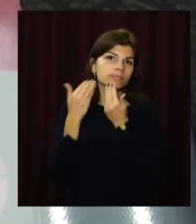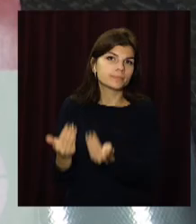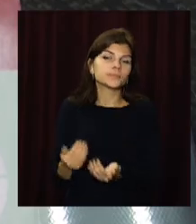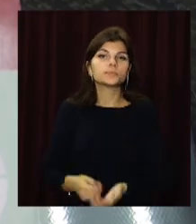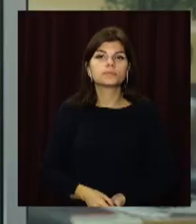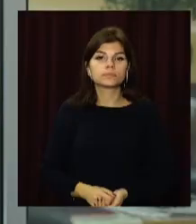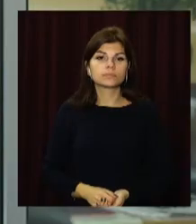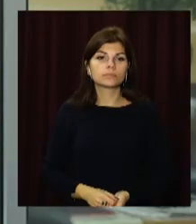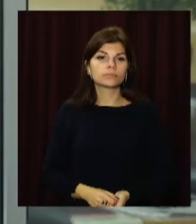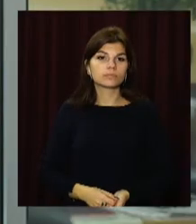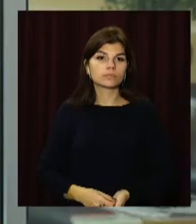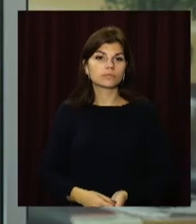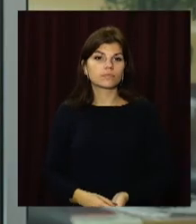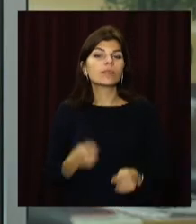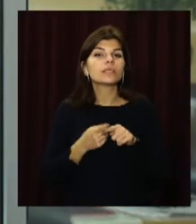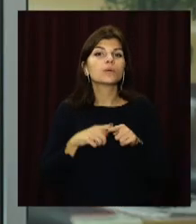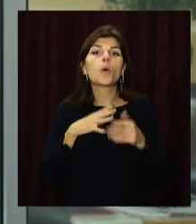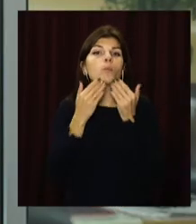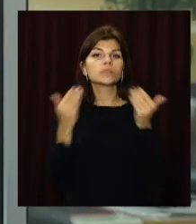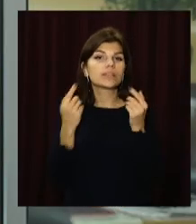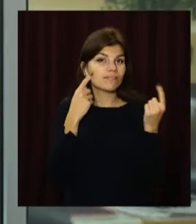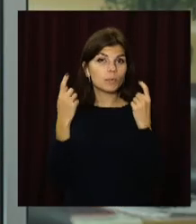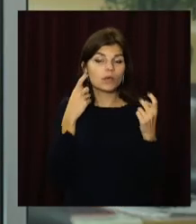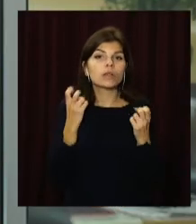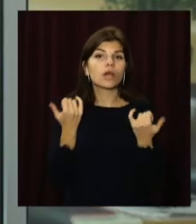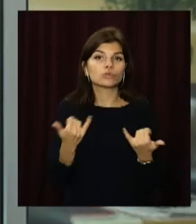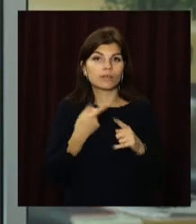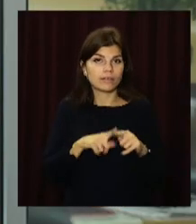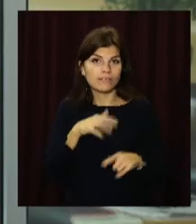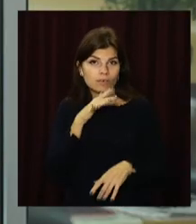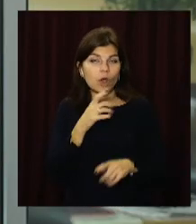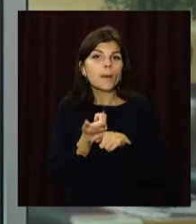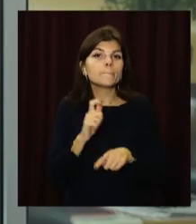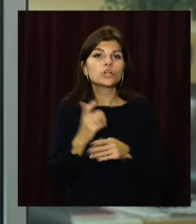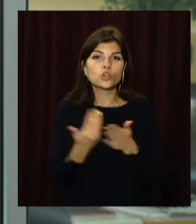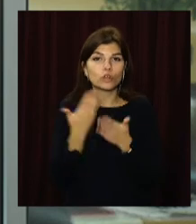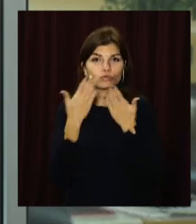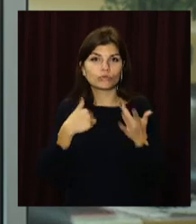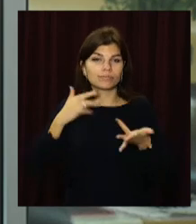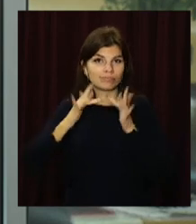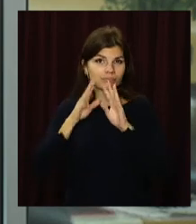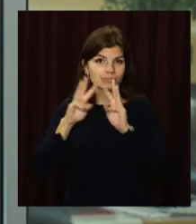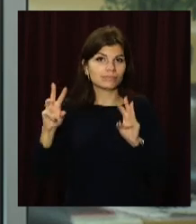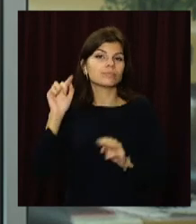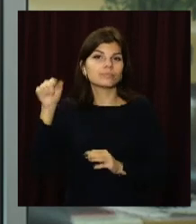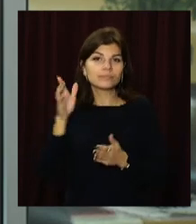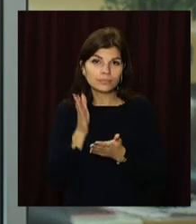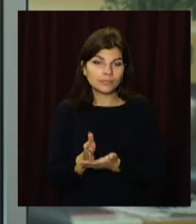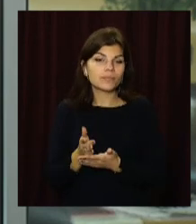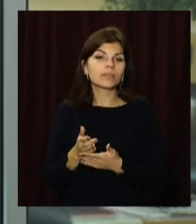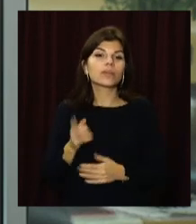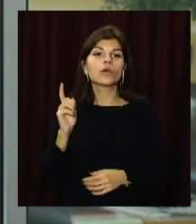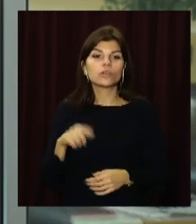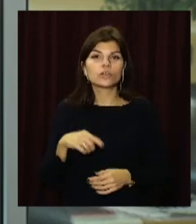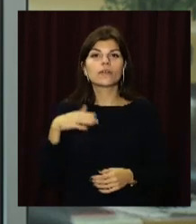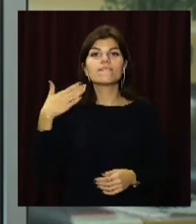«Відкритий». Це була остання інформація на цю годину. Більше новин читайте на нашому сайті